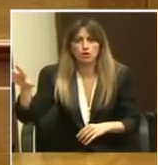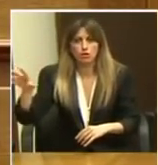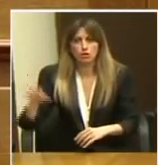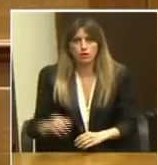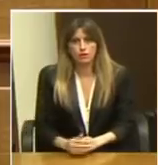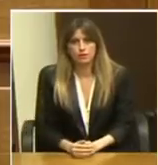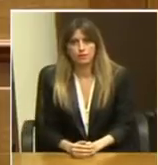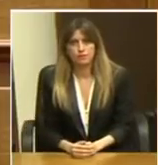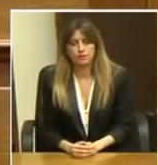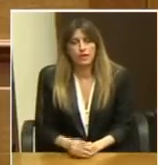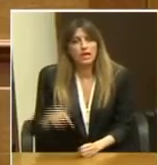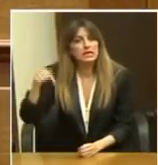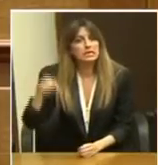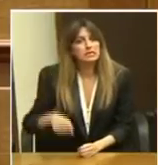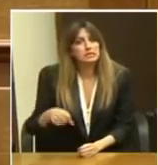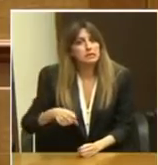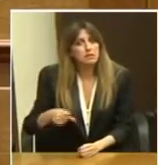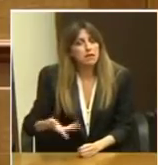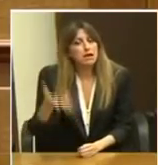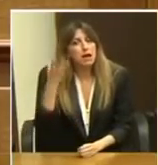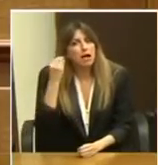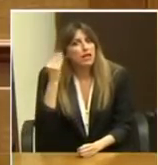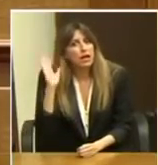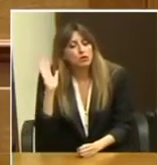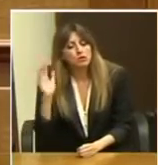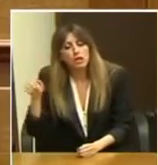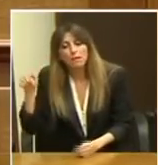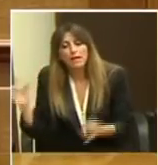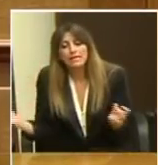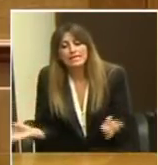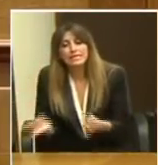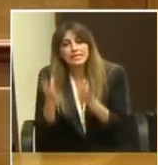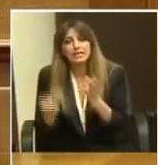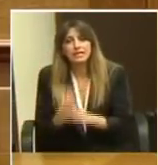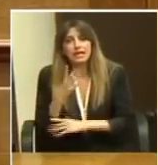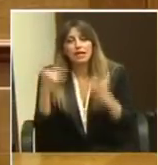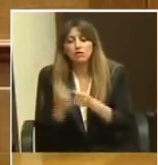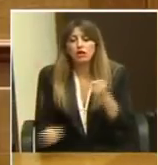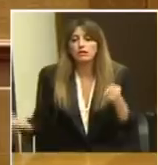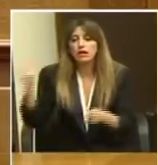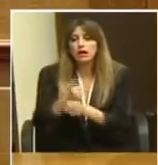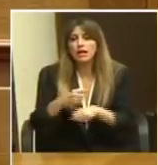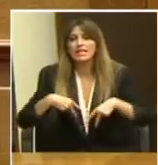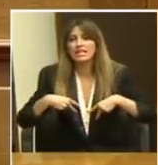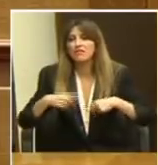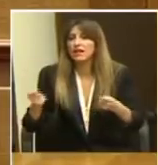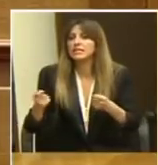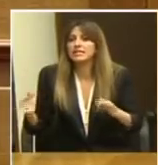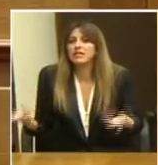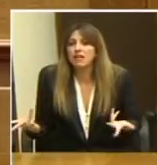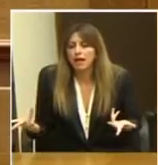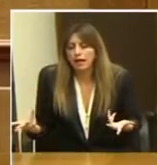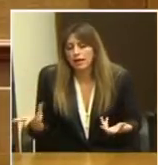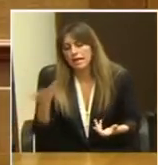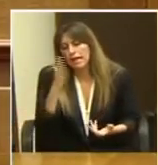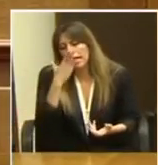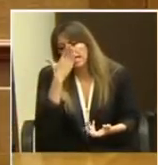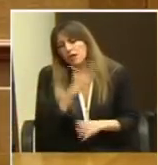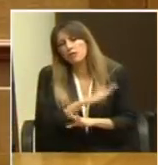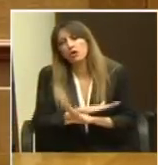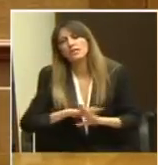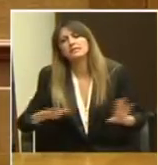Δεν ακούστηκε σήμερα τι θα κάναν αν αύριο ήταν κυβέρνηση. Απέρναγε πρόταση της πιστείας. Η υποκρισία και ο πολιτικός